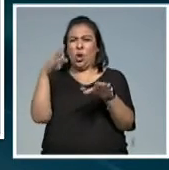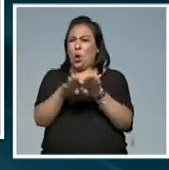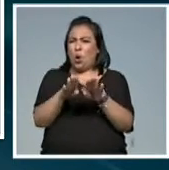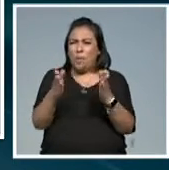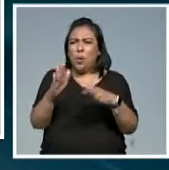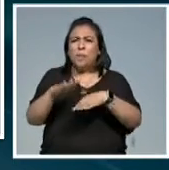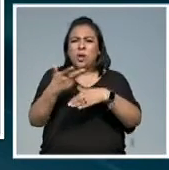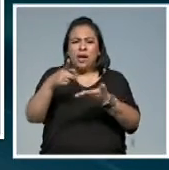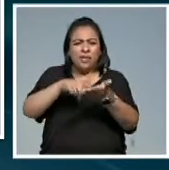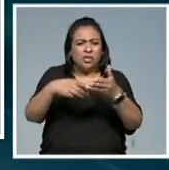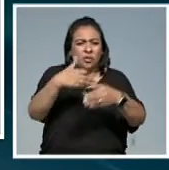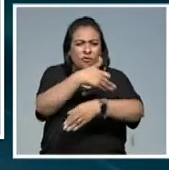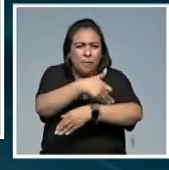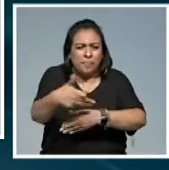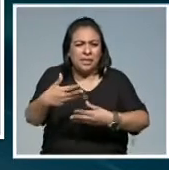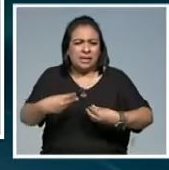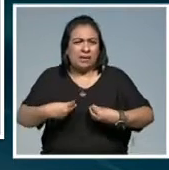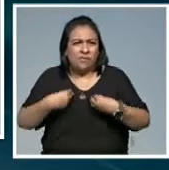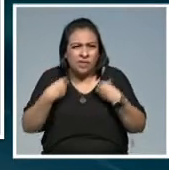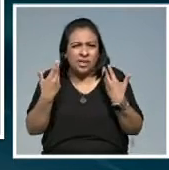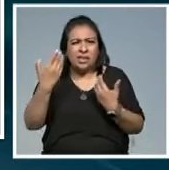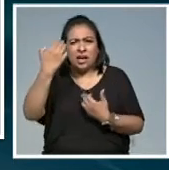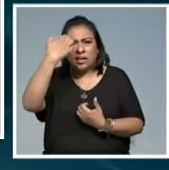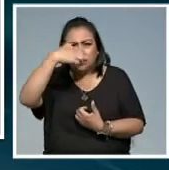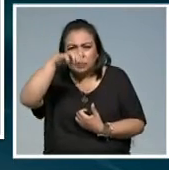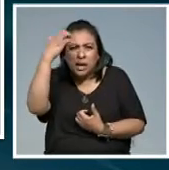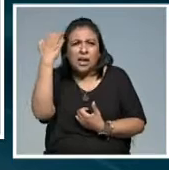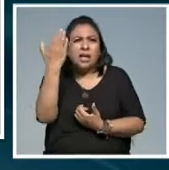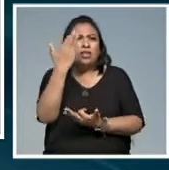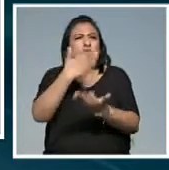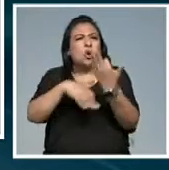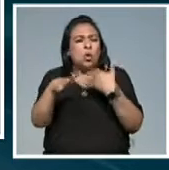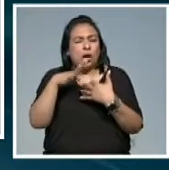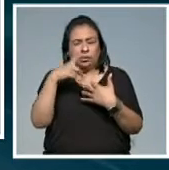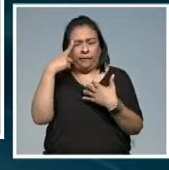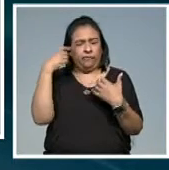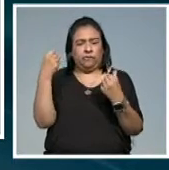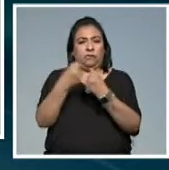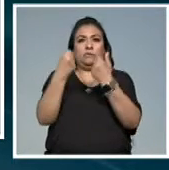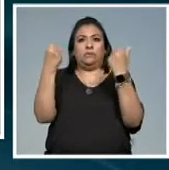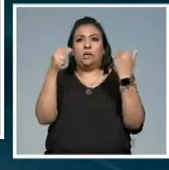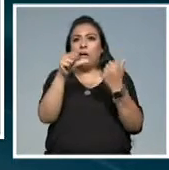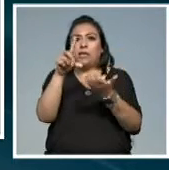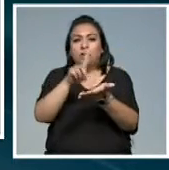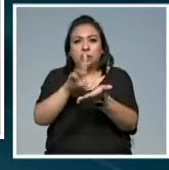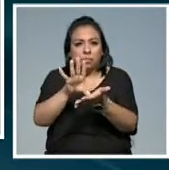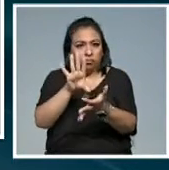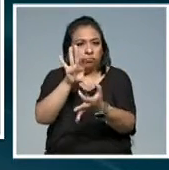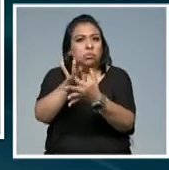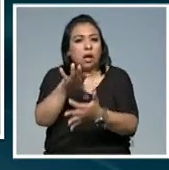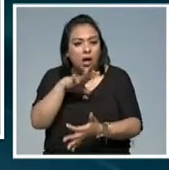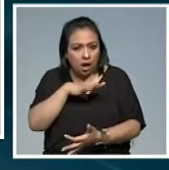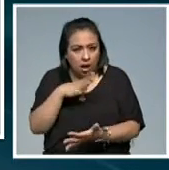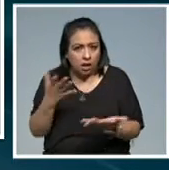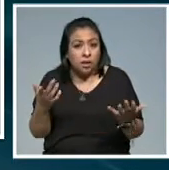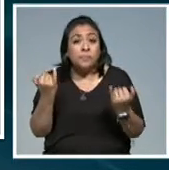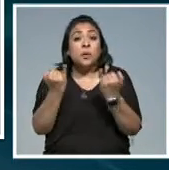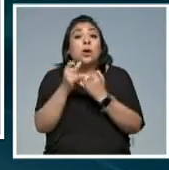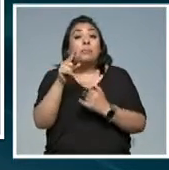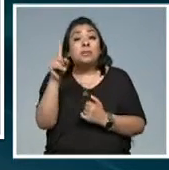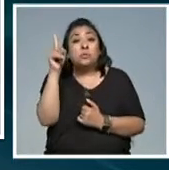nuclei familiari, nelle vite, nelle esperienze, quasi tutti abbiamo un confronto ravvicinato con la disabilità. C'è anche molta fatica a chiamarla